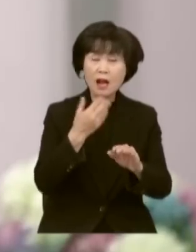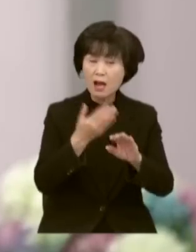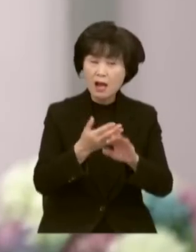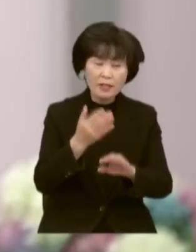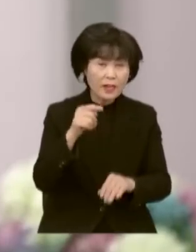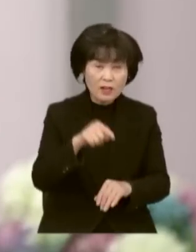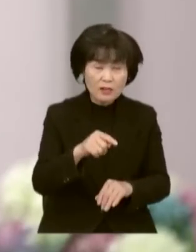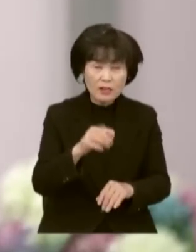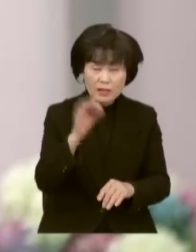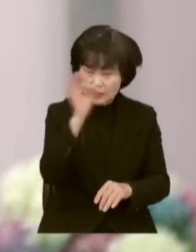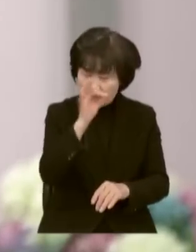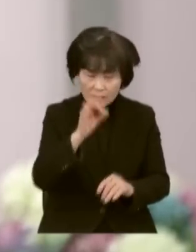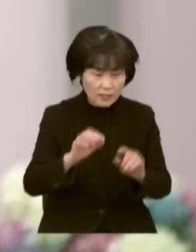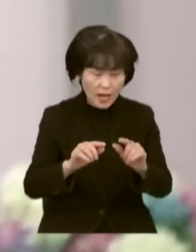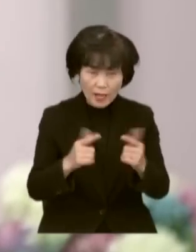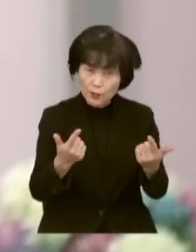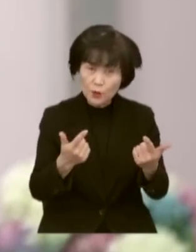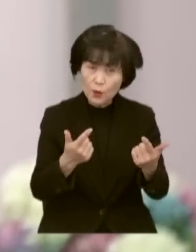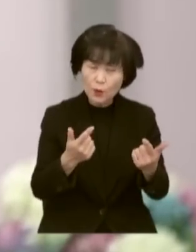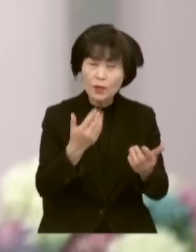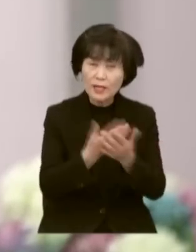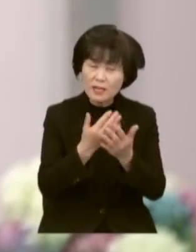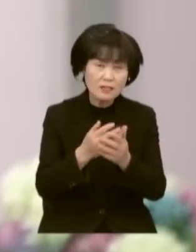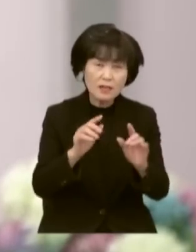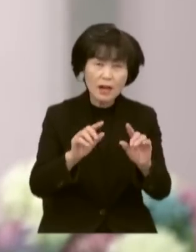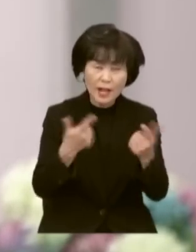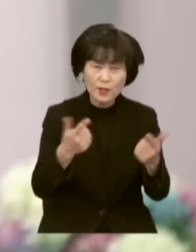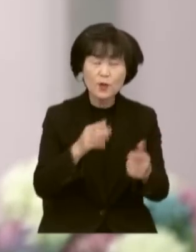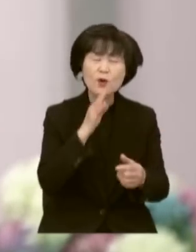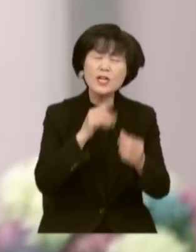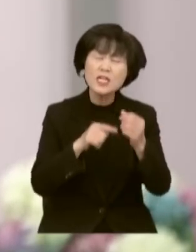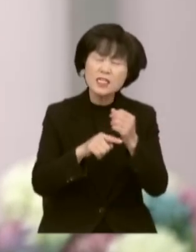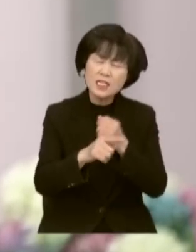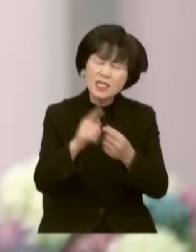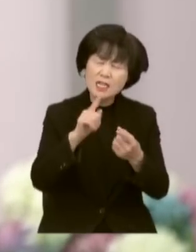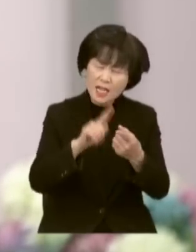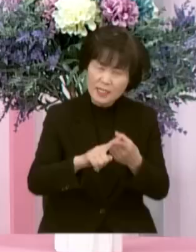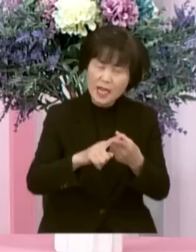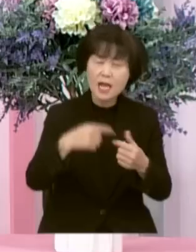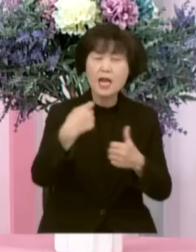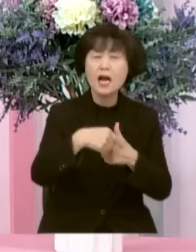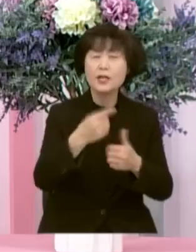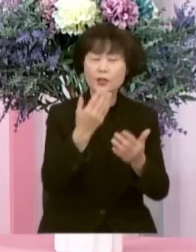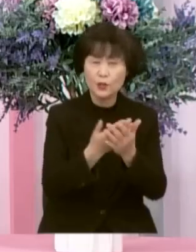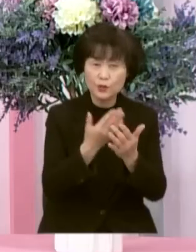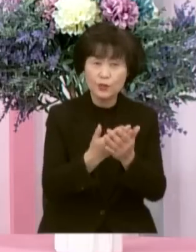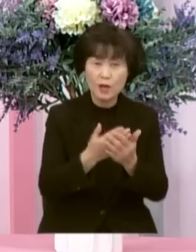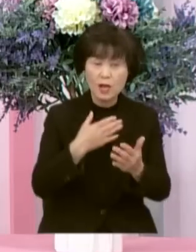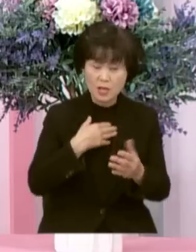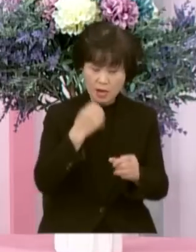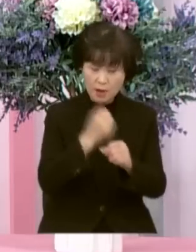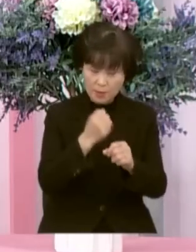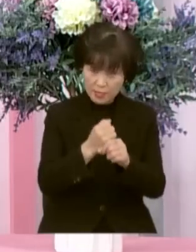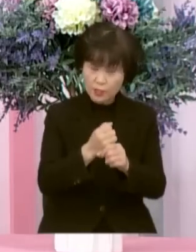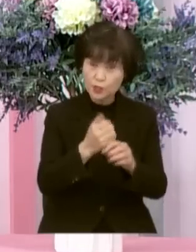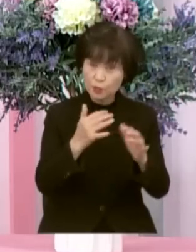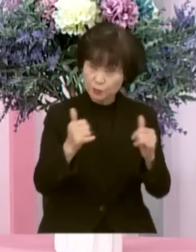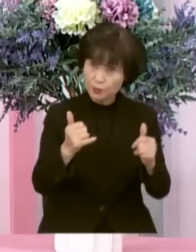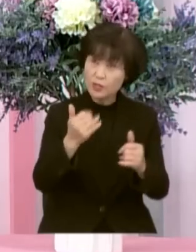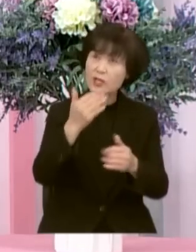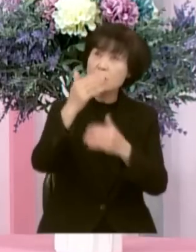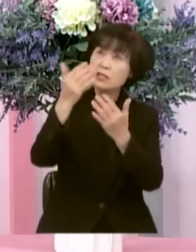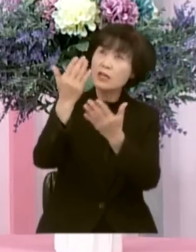아니고 진리가 너무 알고 싶어요. 그러니까요 좀 알려주세요. 저를 만드신 분 당신이